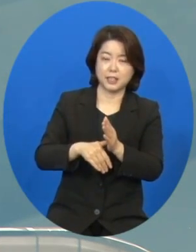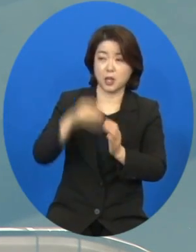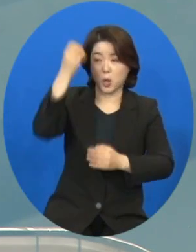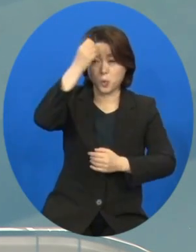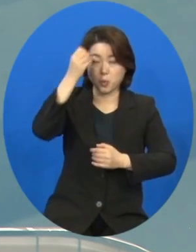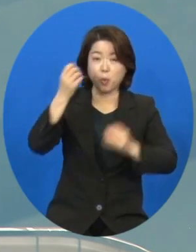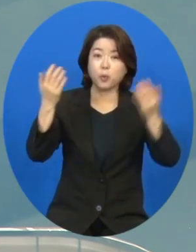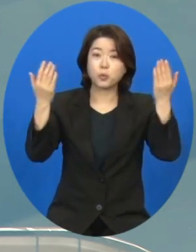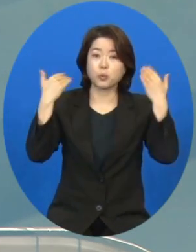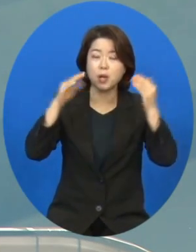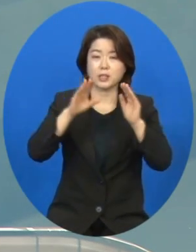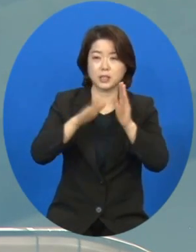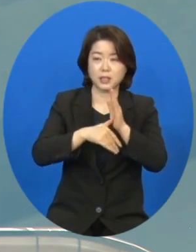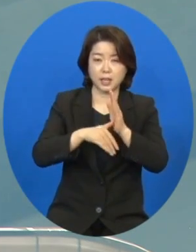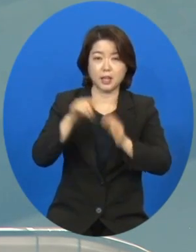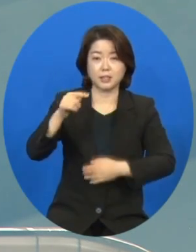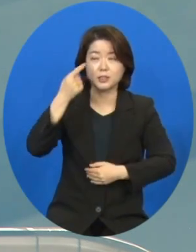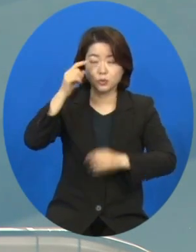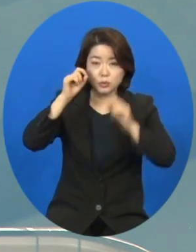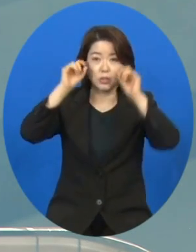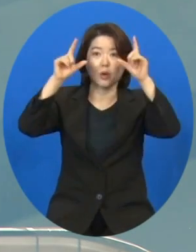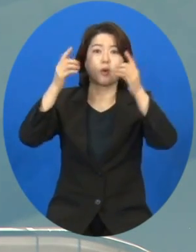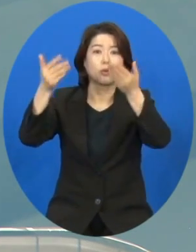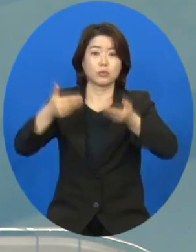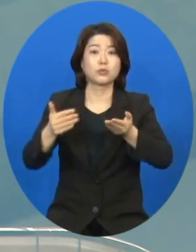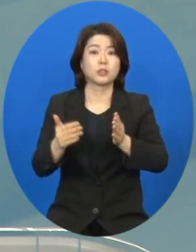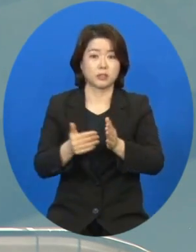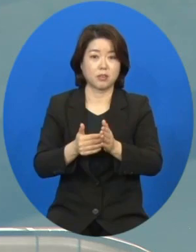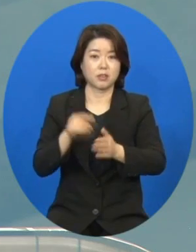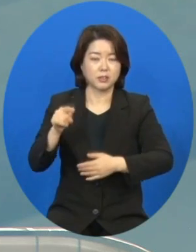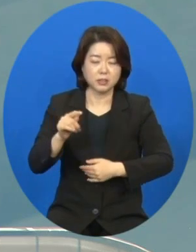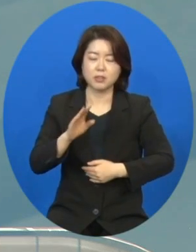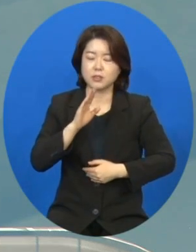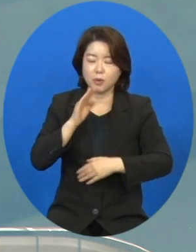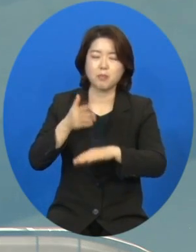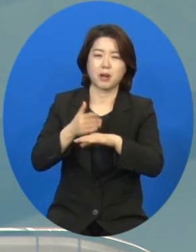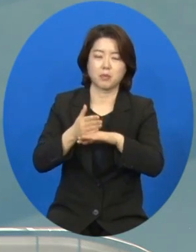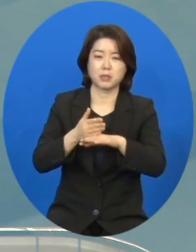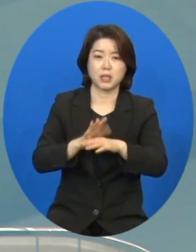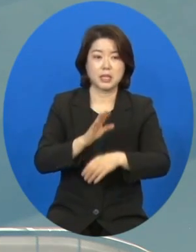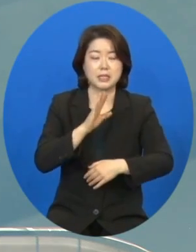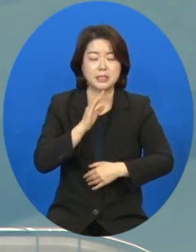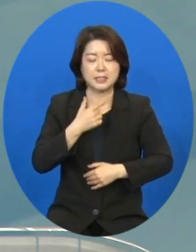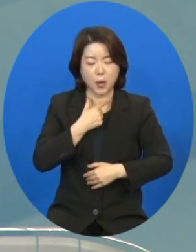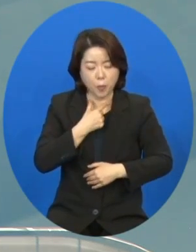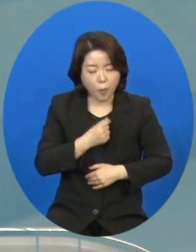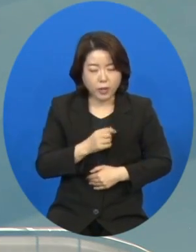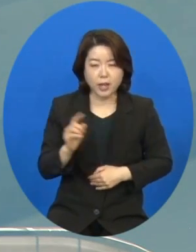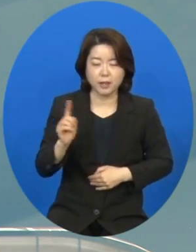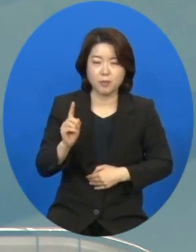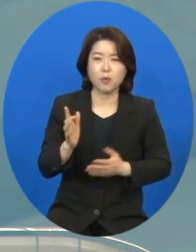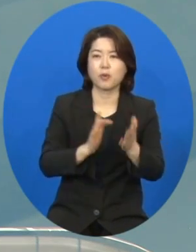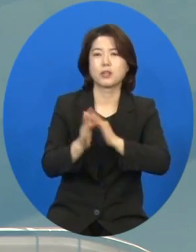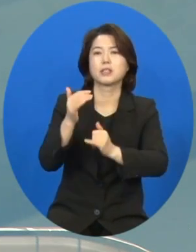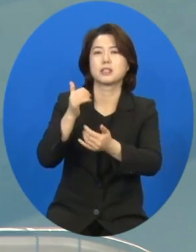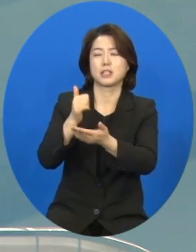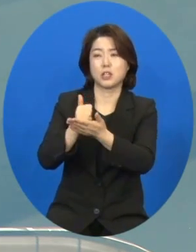때 그 눈을 열어준 겁니다. 진짜 갈망해야 되는 것은 예수님이라는